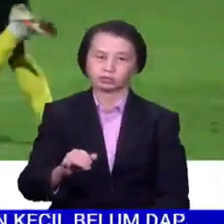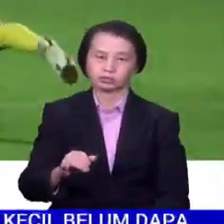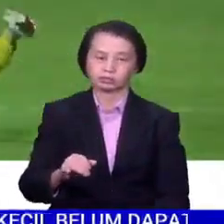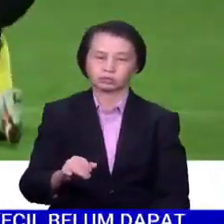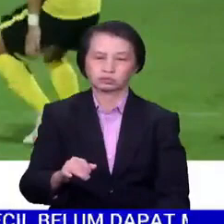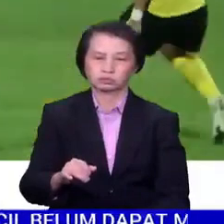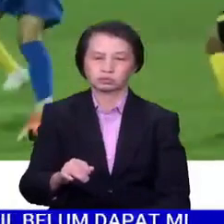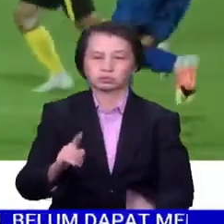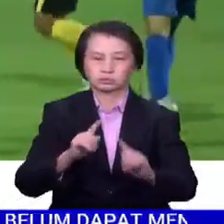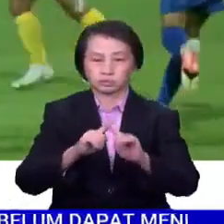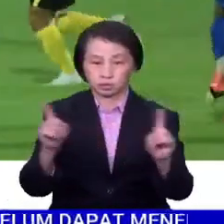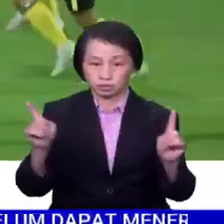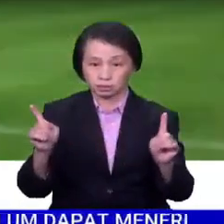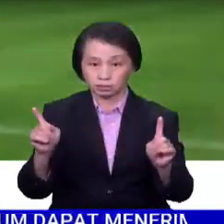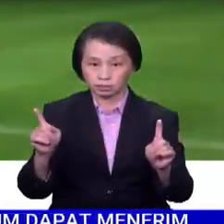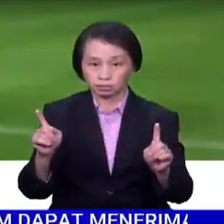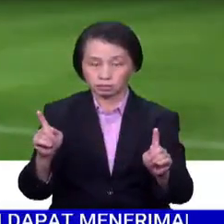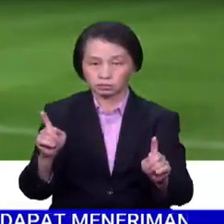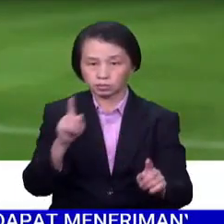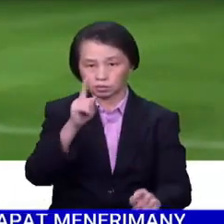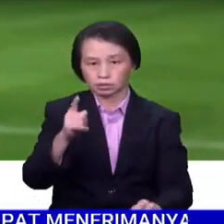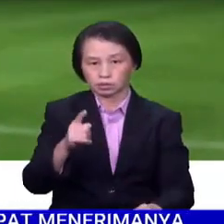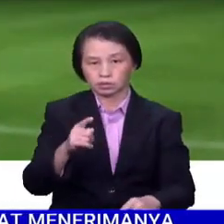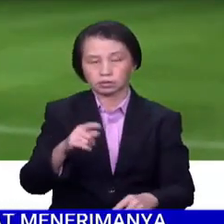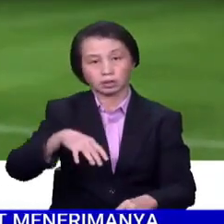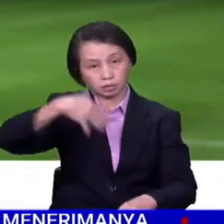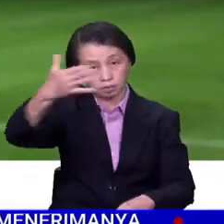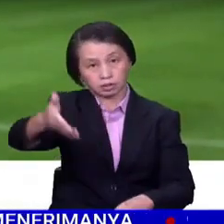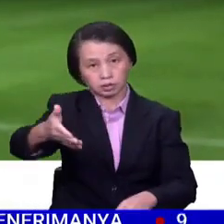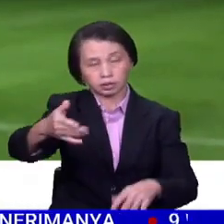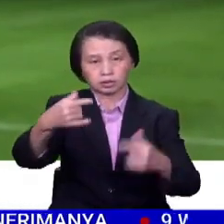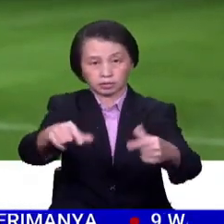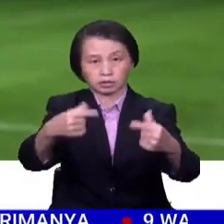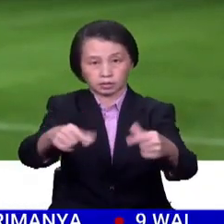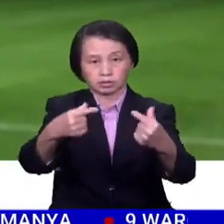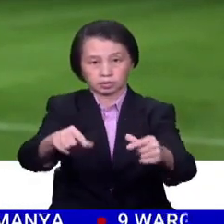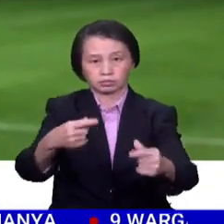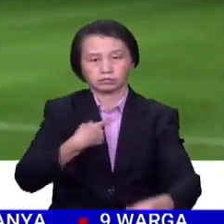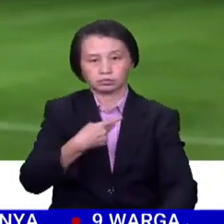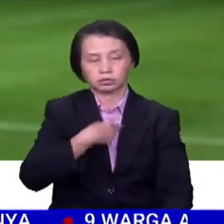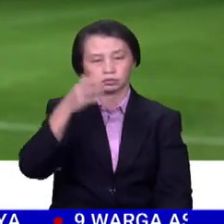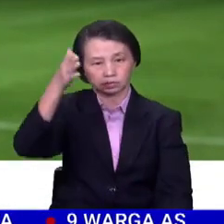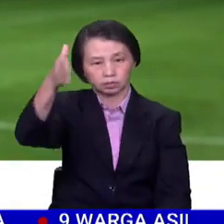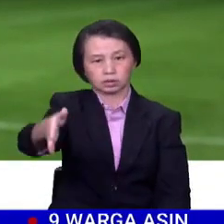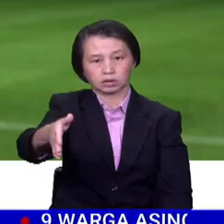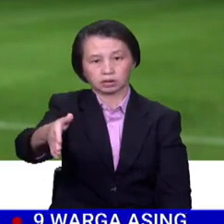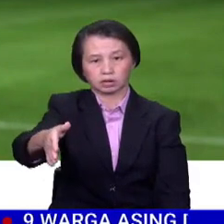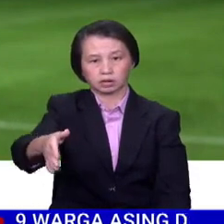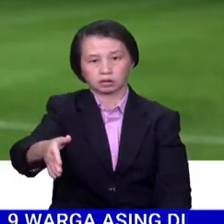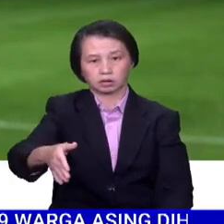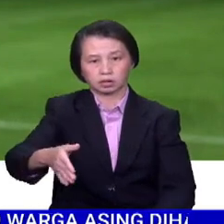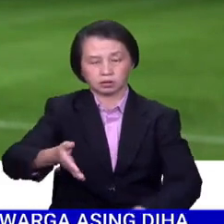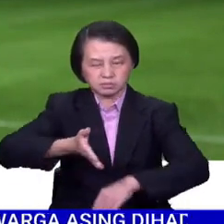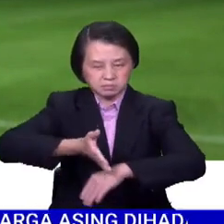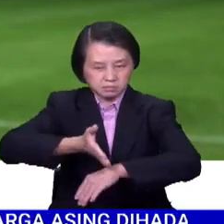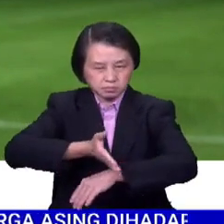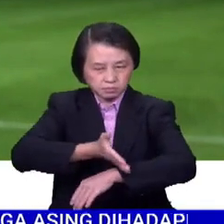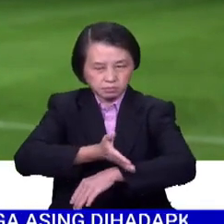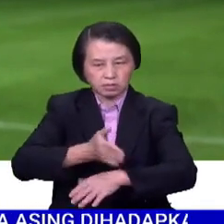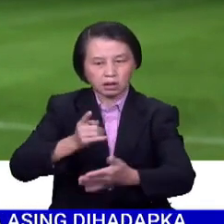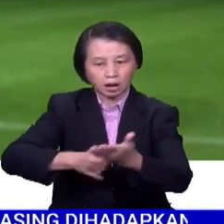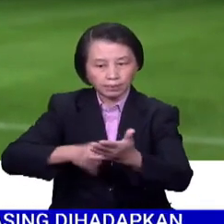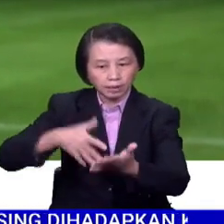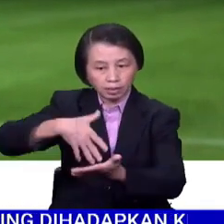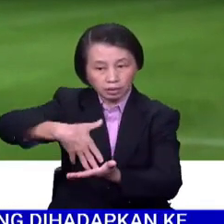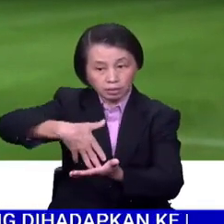tersebut. Tetapi yang penting next game lawan Bahrain kita akan memperbaikilah segala